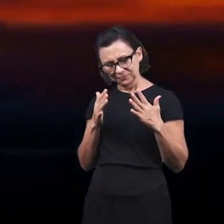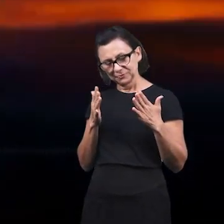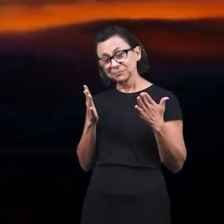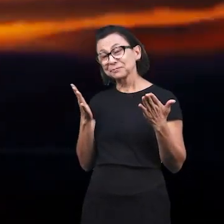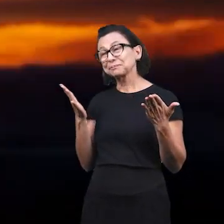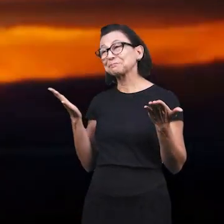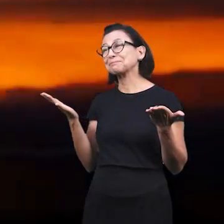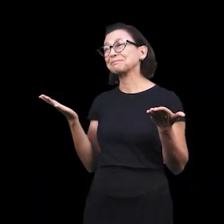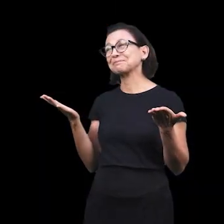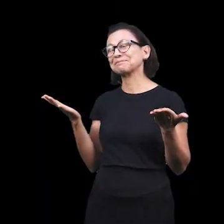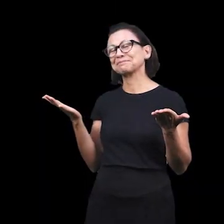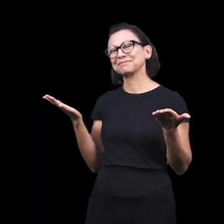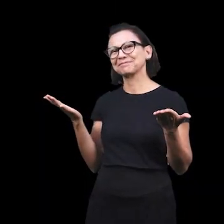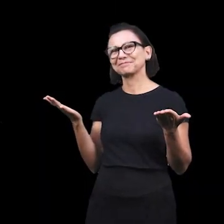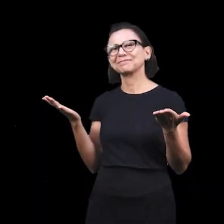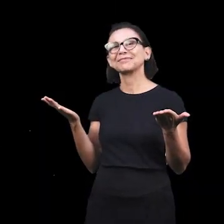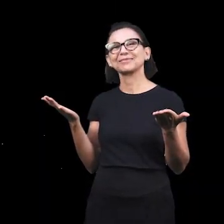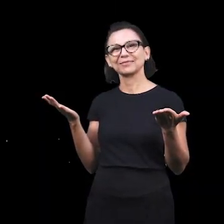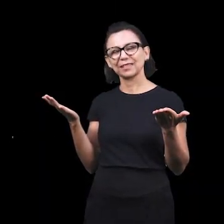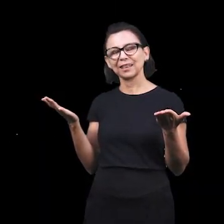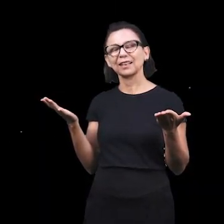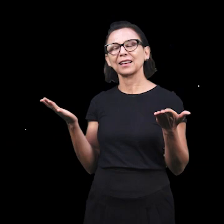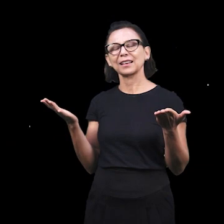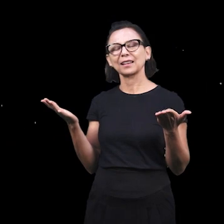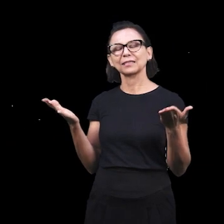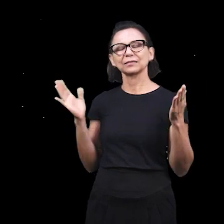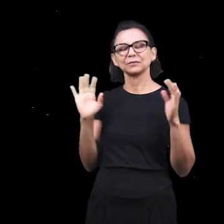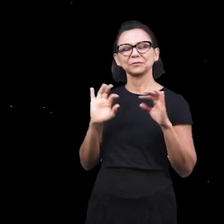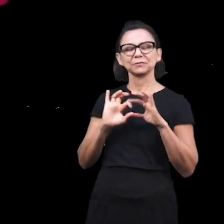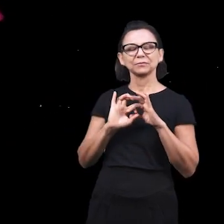Открой сердце свое.